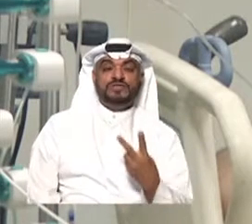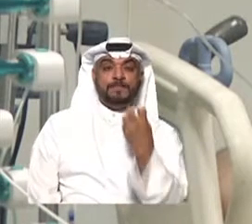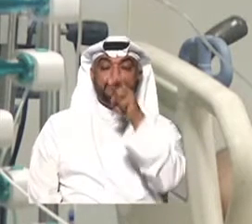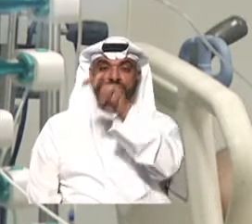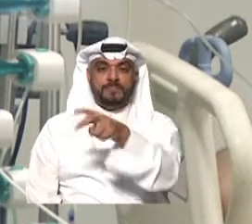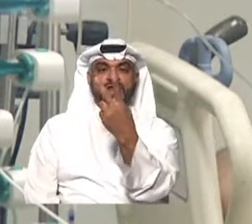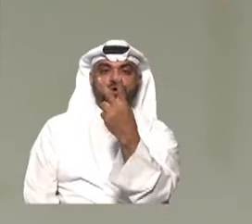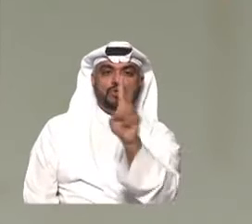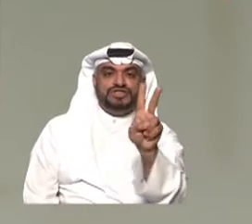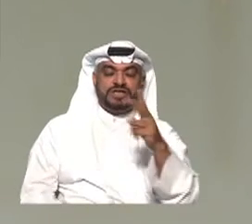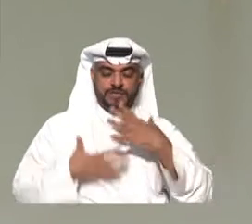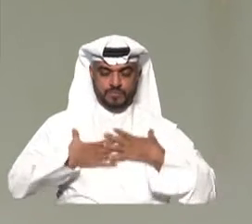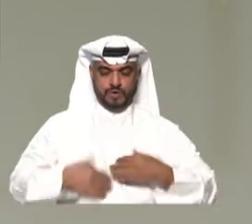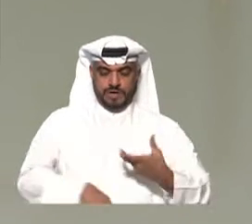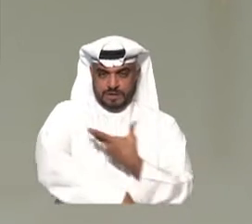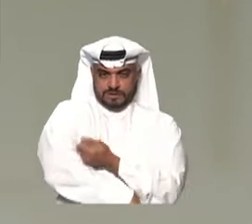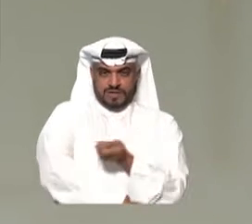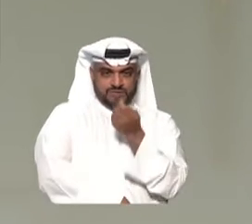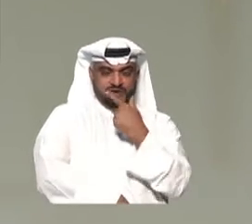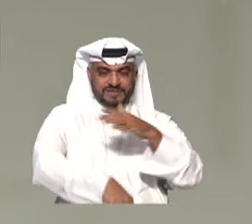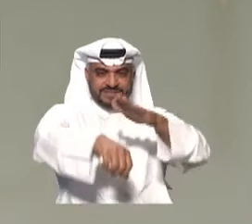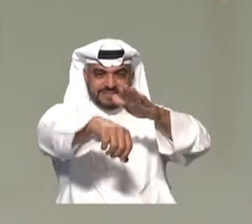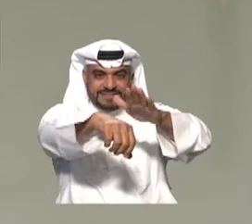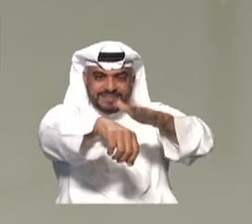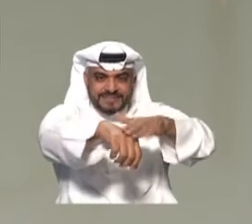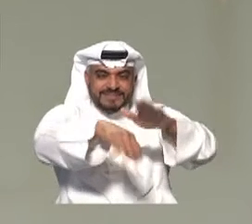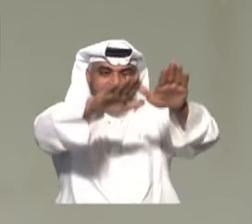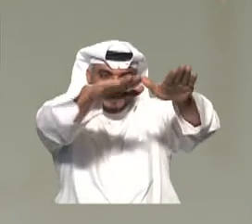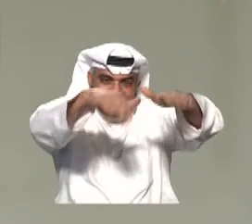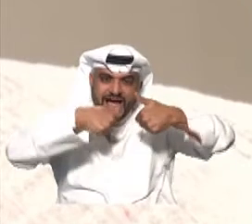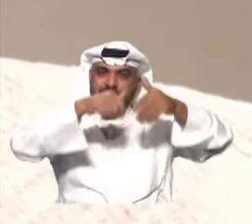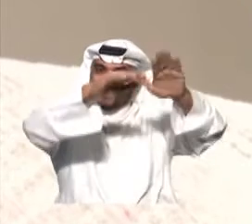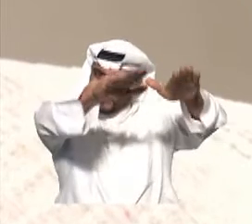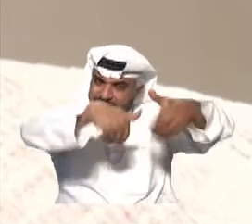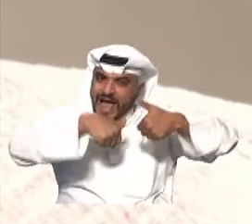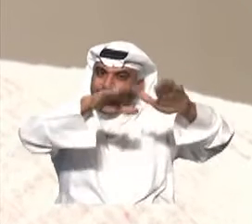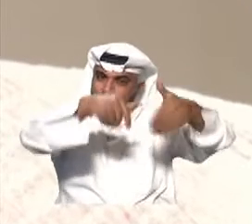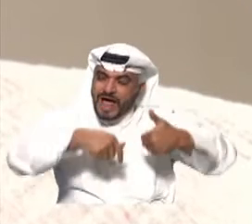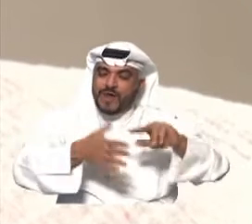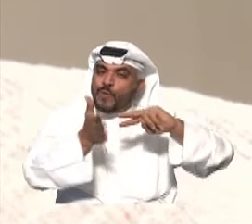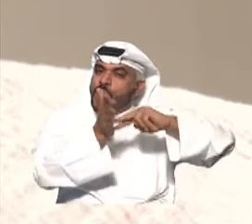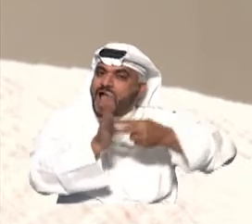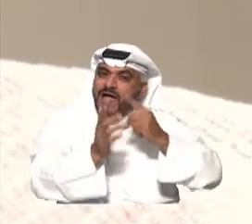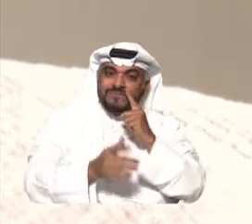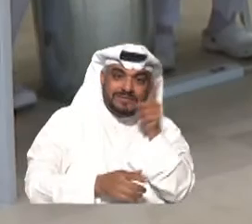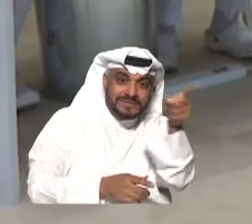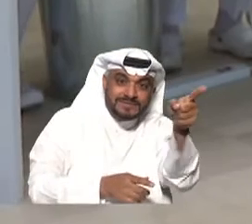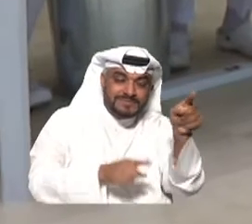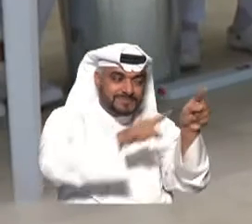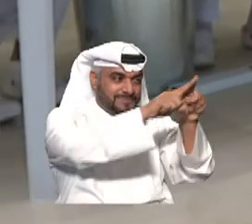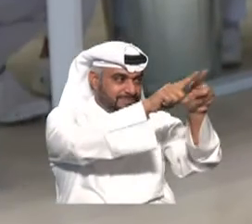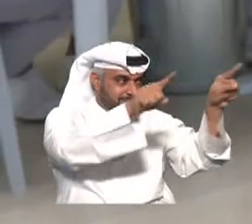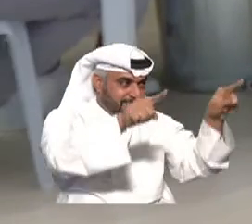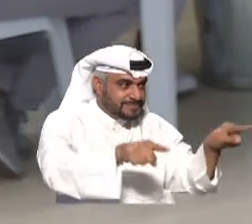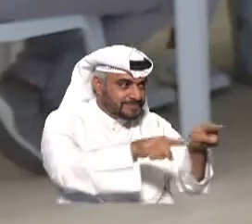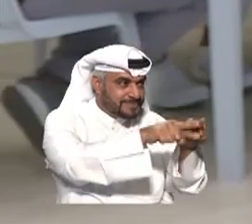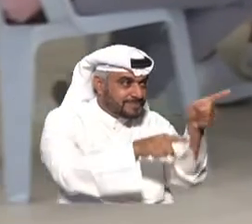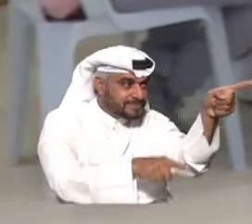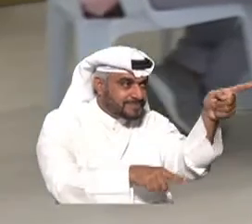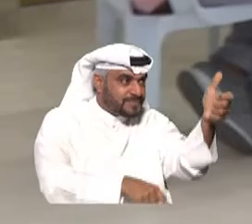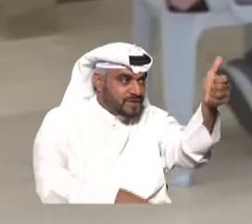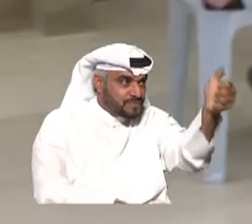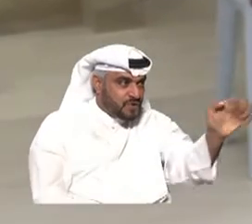1728 حالة من المرض، وتدعو وزارة الصحة الراغبين في الحصول على اللقاح المضاد لكورونا التسجيل عبر الموقع